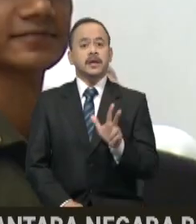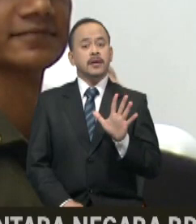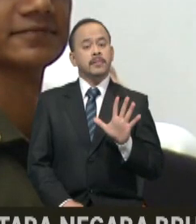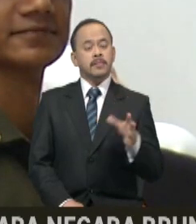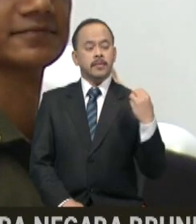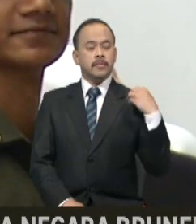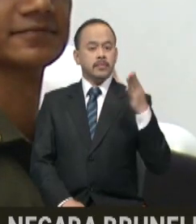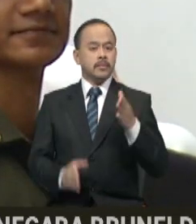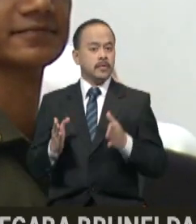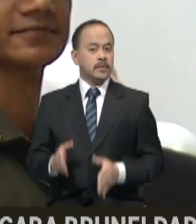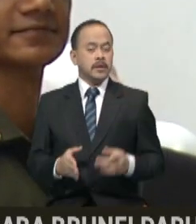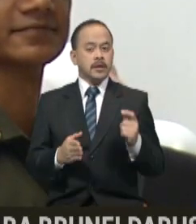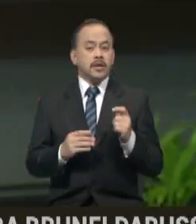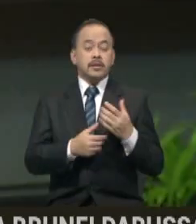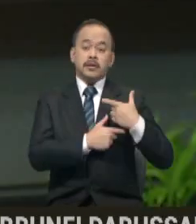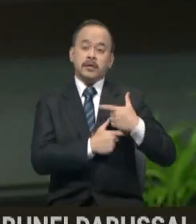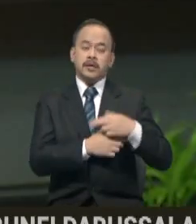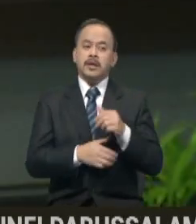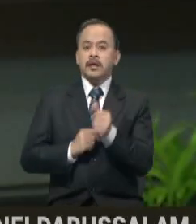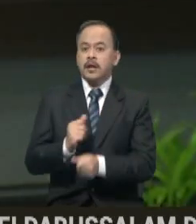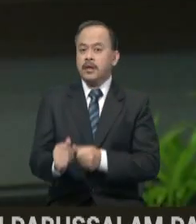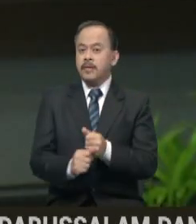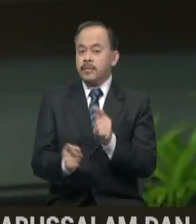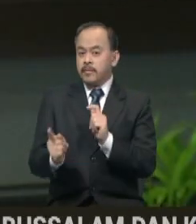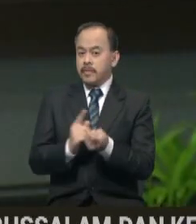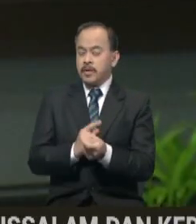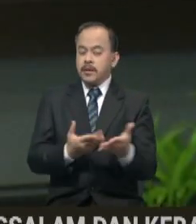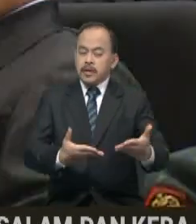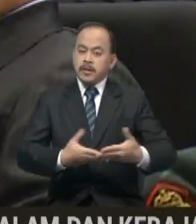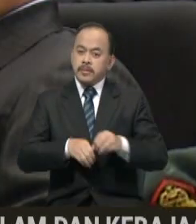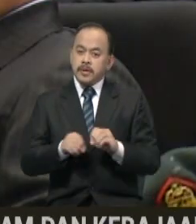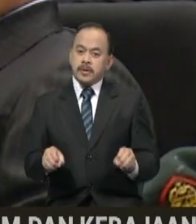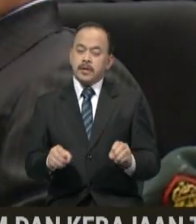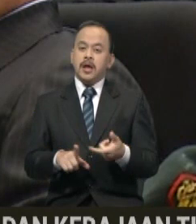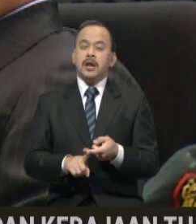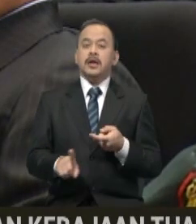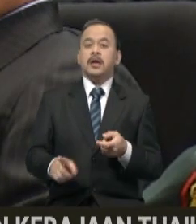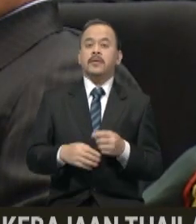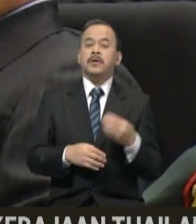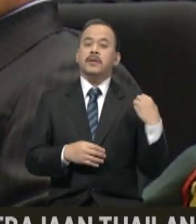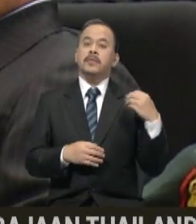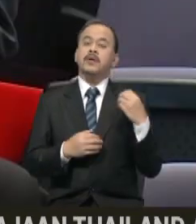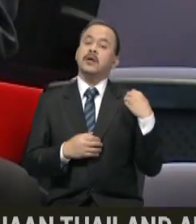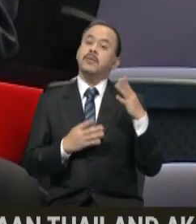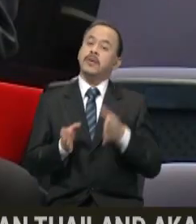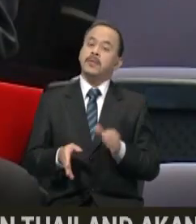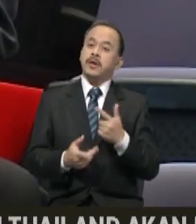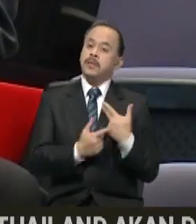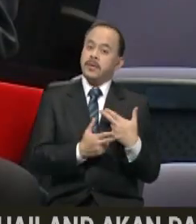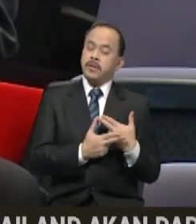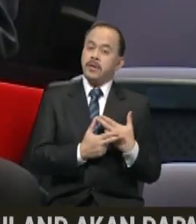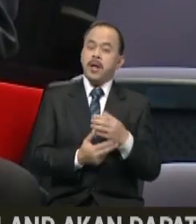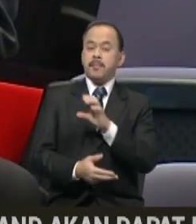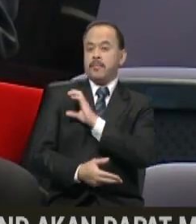35 pegawai tentera tempatan dan antarabangsa menerima sijil mereka. Peserta terdiri daripada pegawai ABDB dan pasukan polis